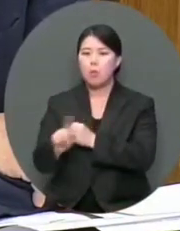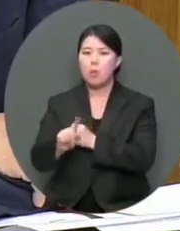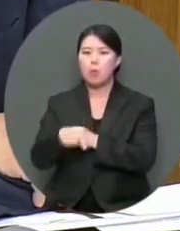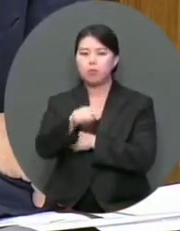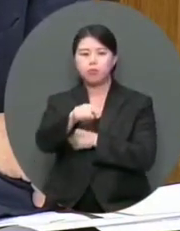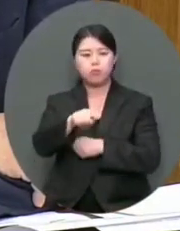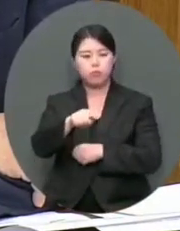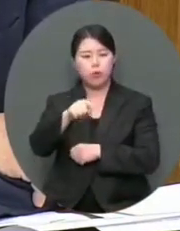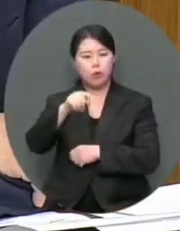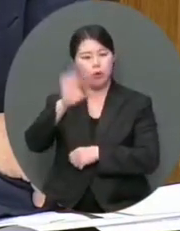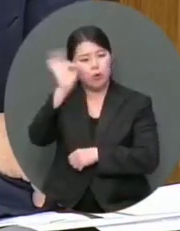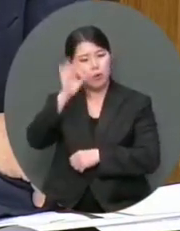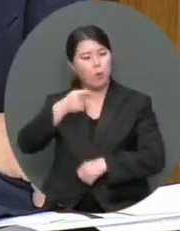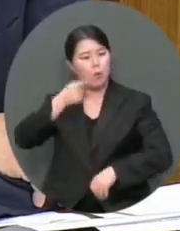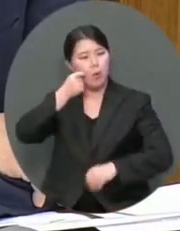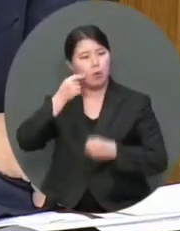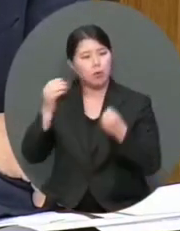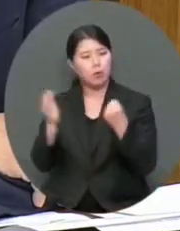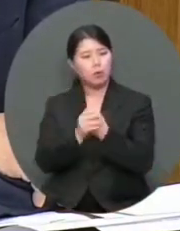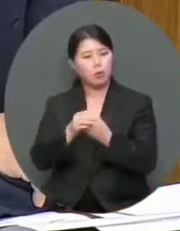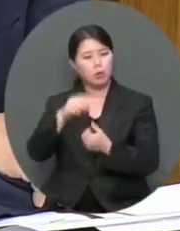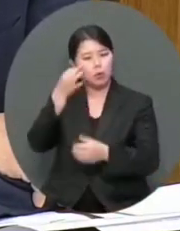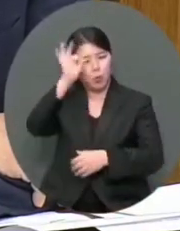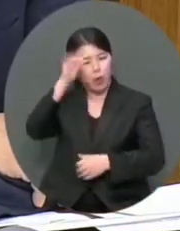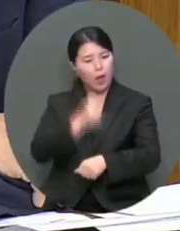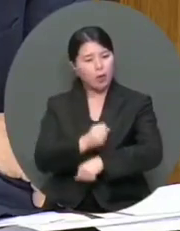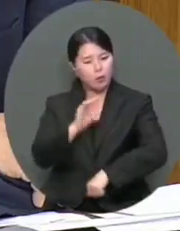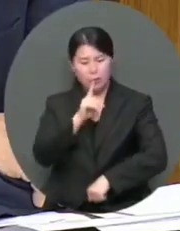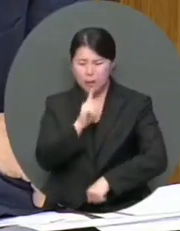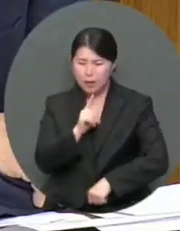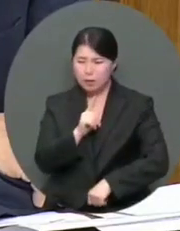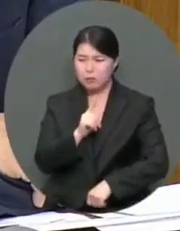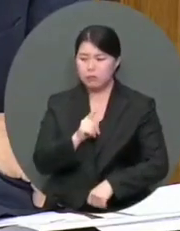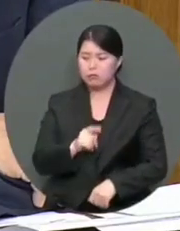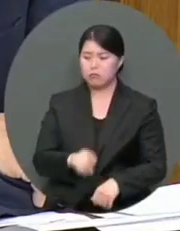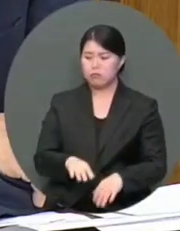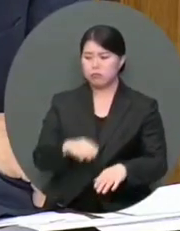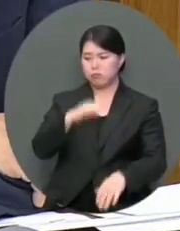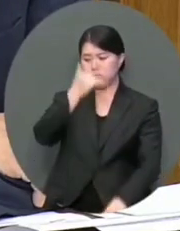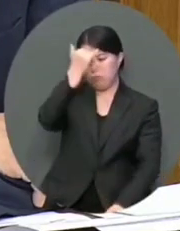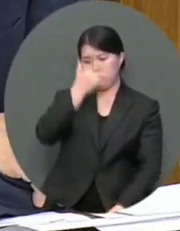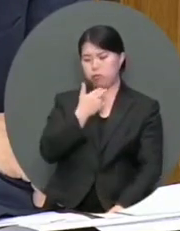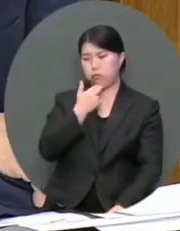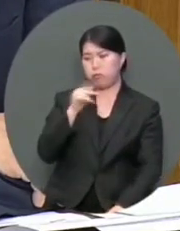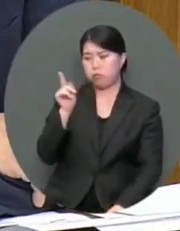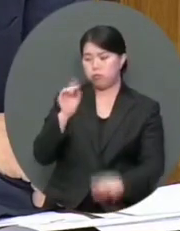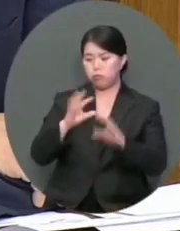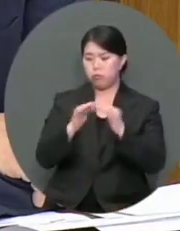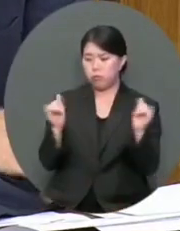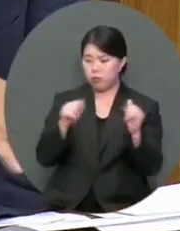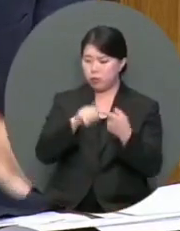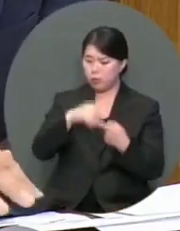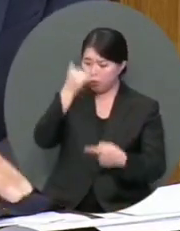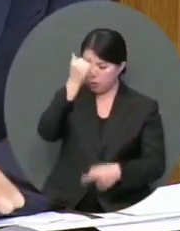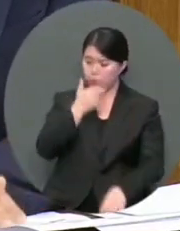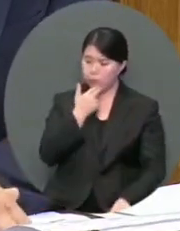찾아냈으니 통과시켜줘야 된다라고 말씀하는 것은 국민들에 대한 예의가 아니라고 생각합니다. 어떤